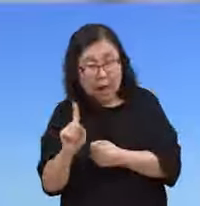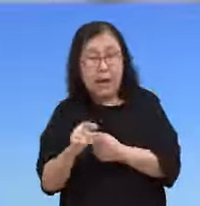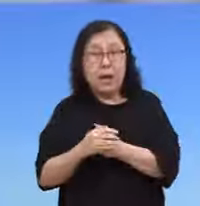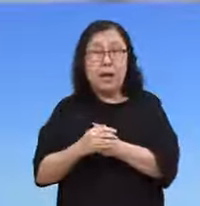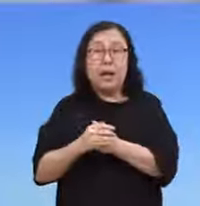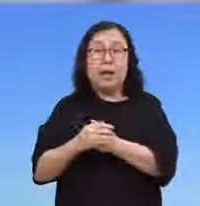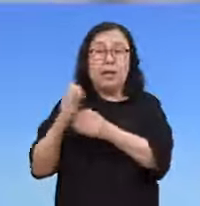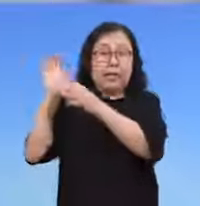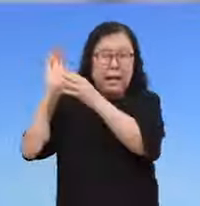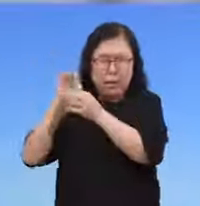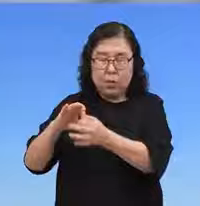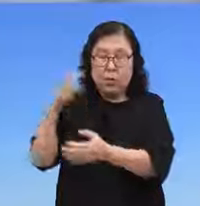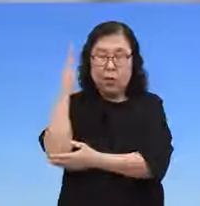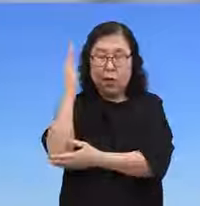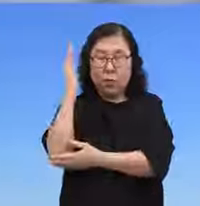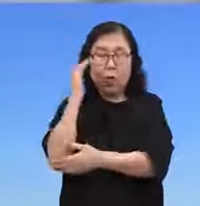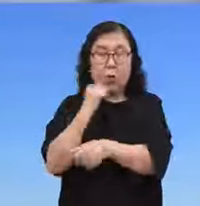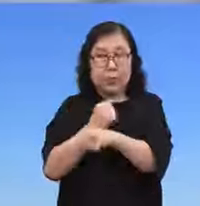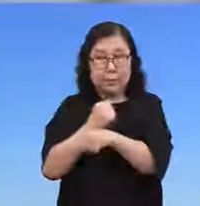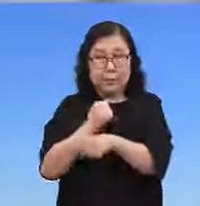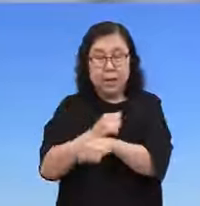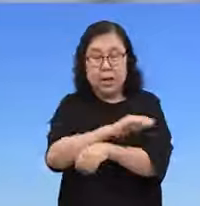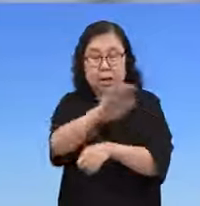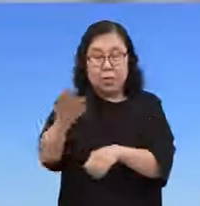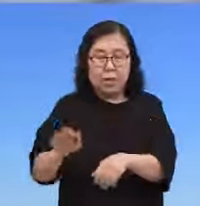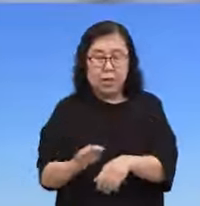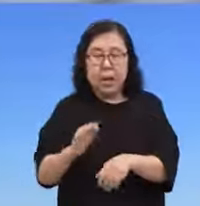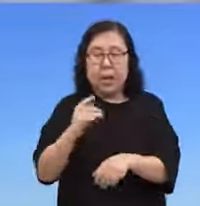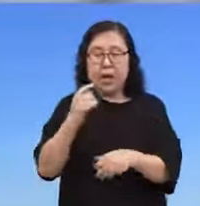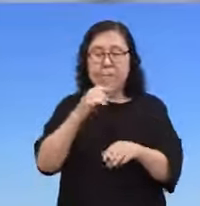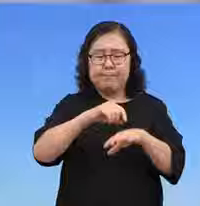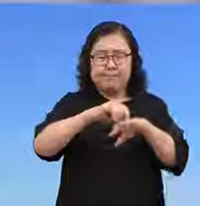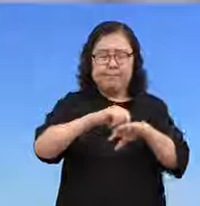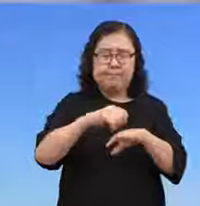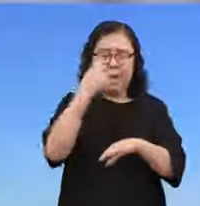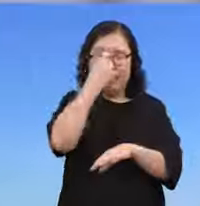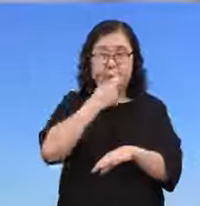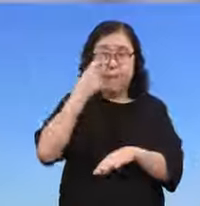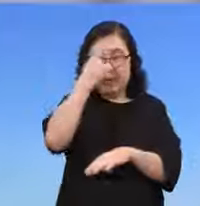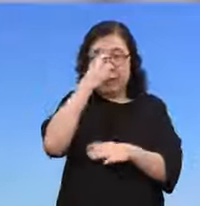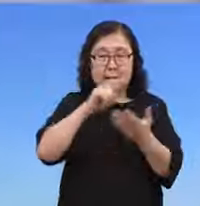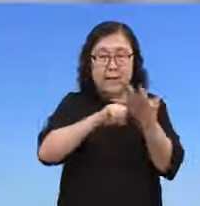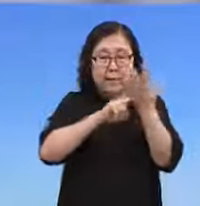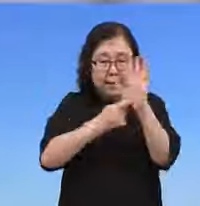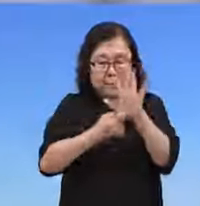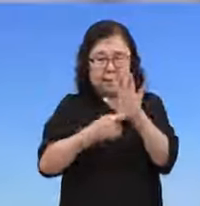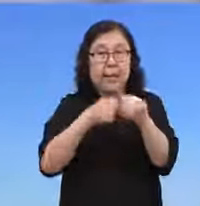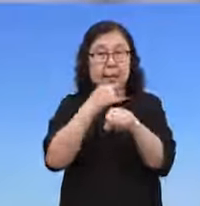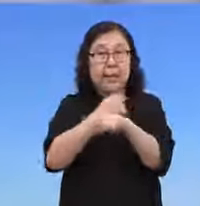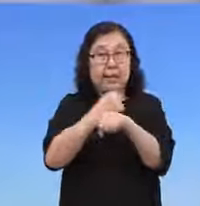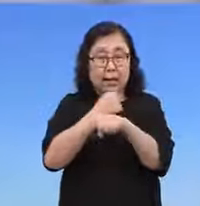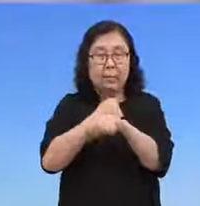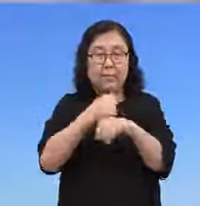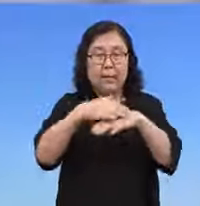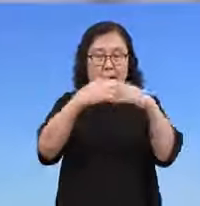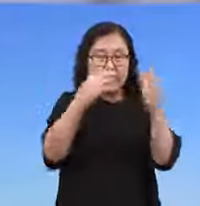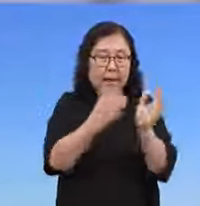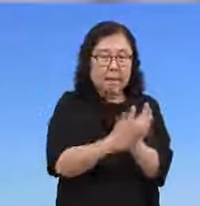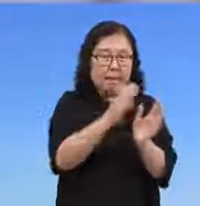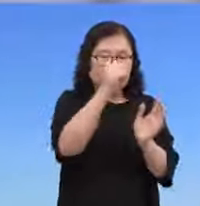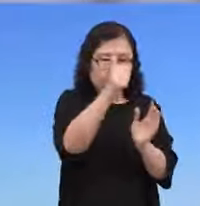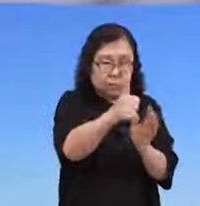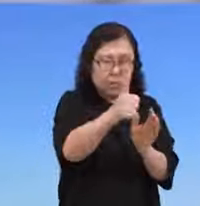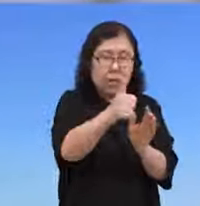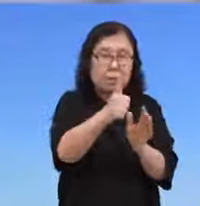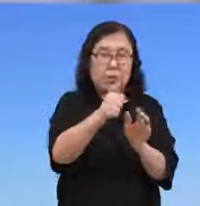이제 하나님께서 우리 민낯을 다 드러나게 하신 사건이다. 뭐 순장 10년 차,